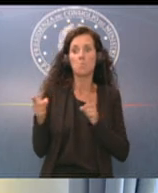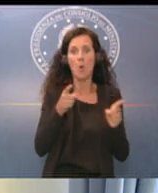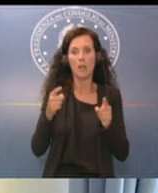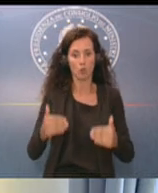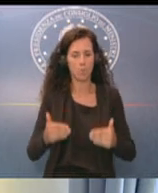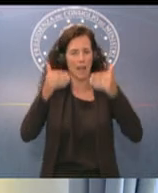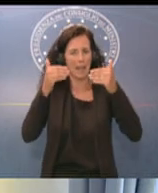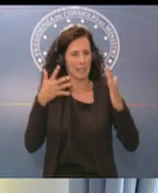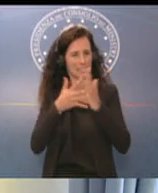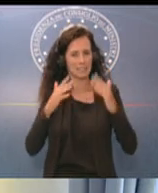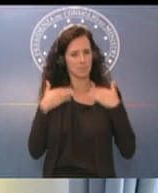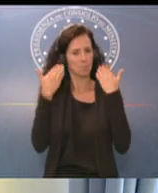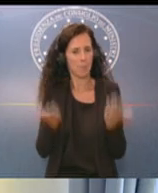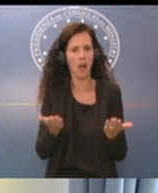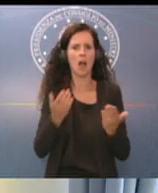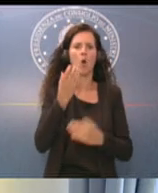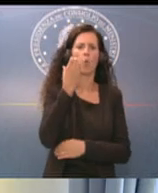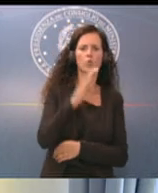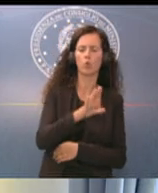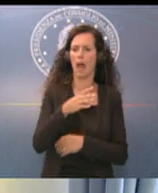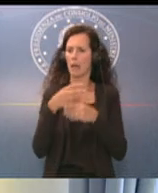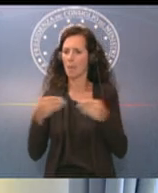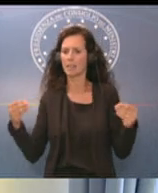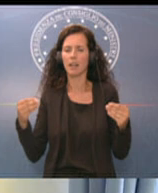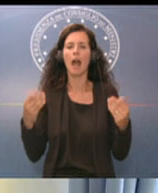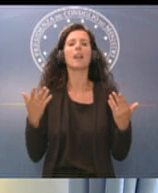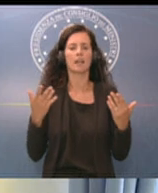barriere materiali o culturali che siano, la